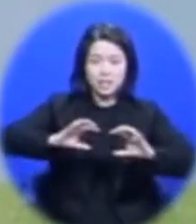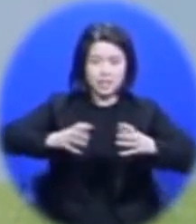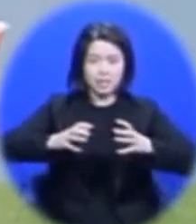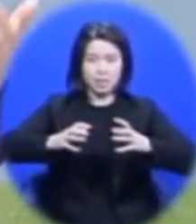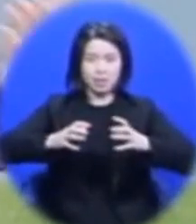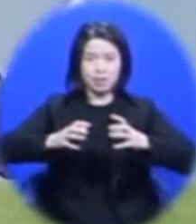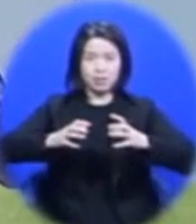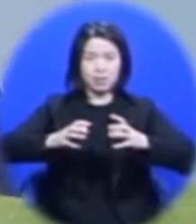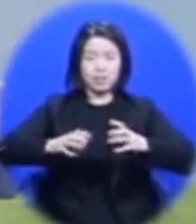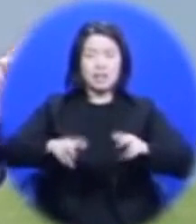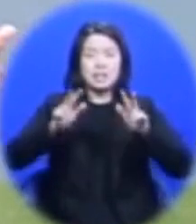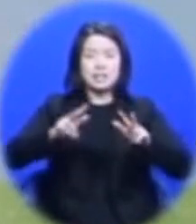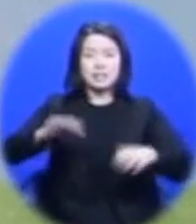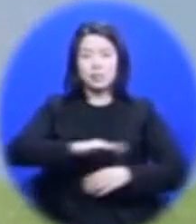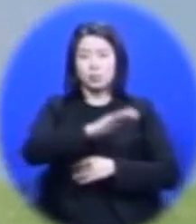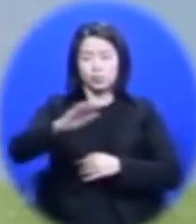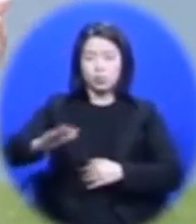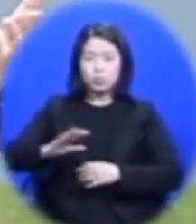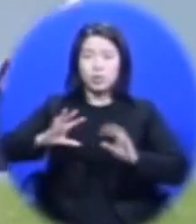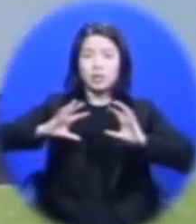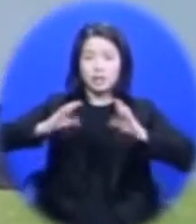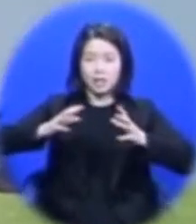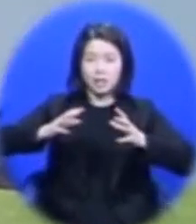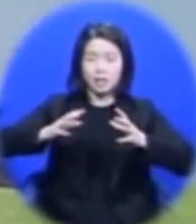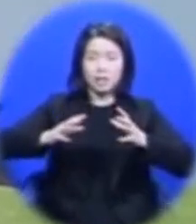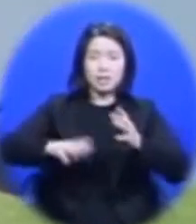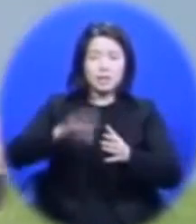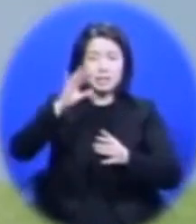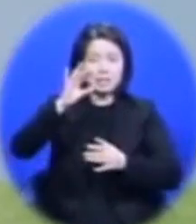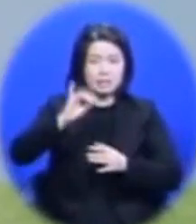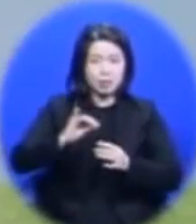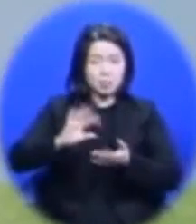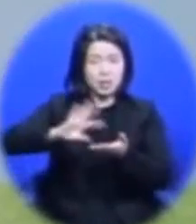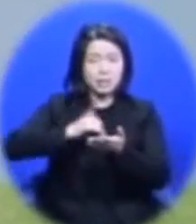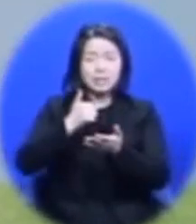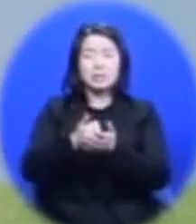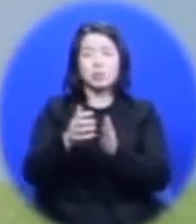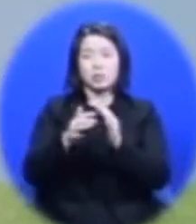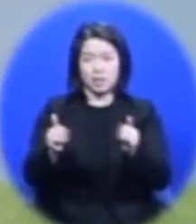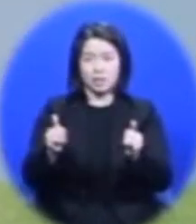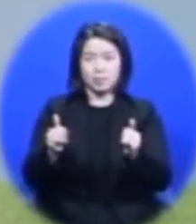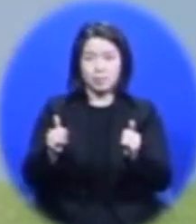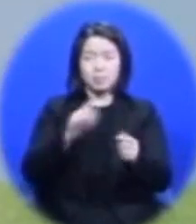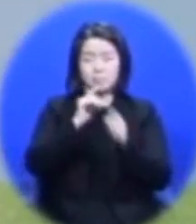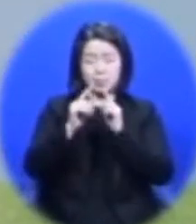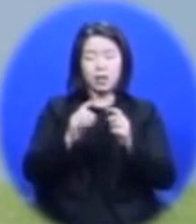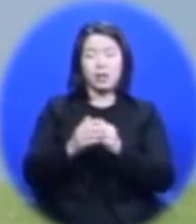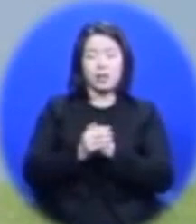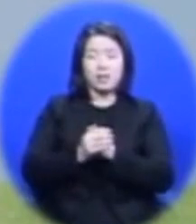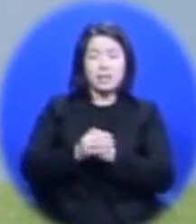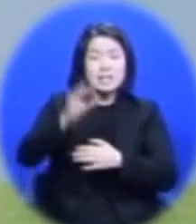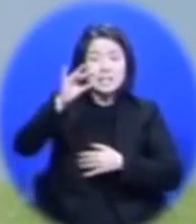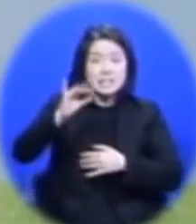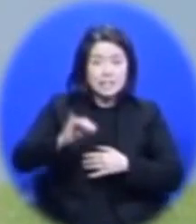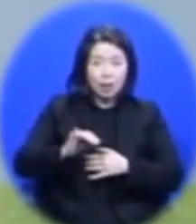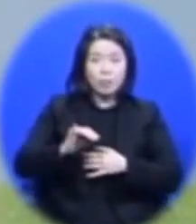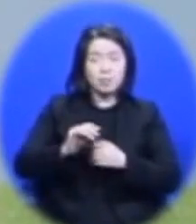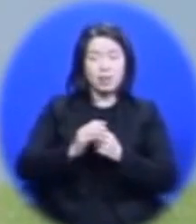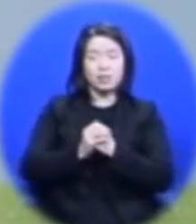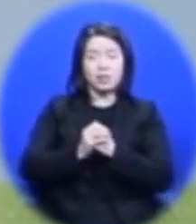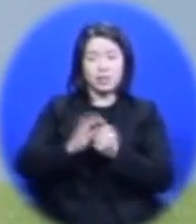지금 우리나라에 천만 그리스도인을 말합니다. 아니 여러분 천만 명의